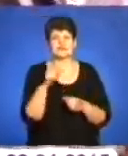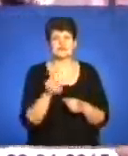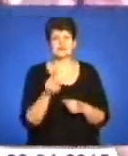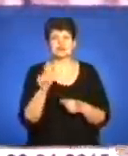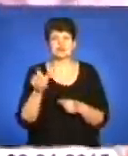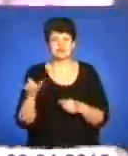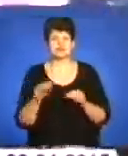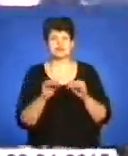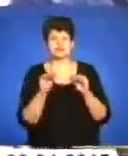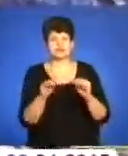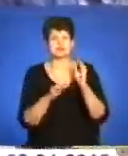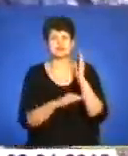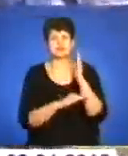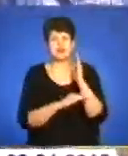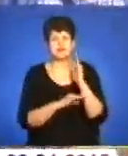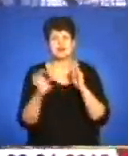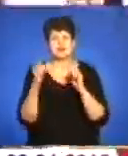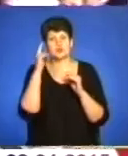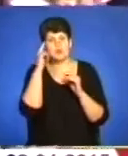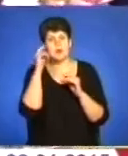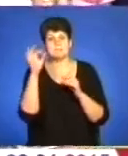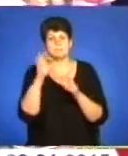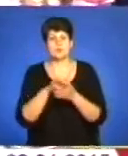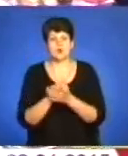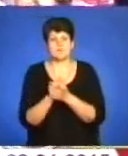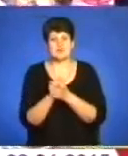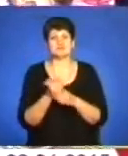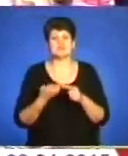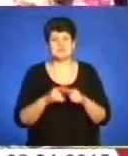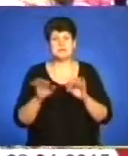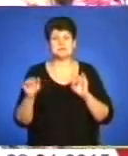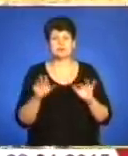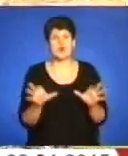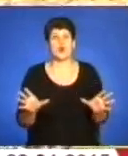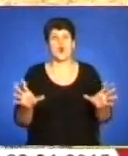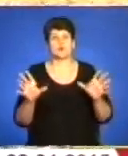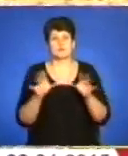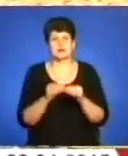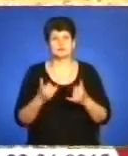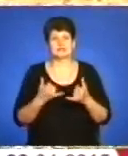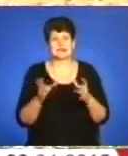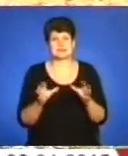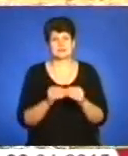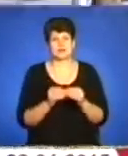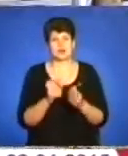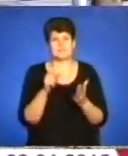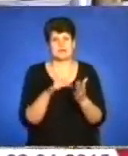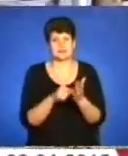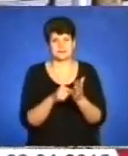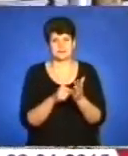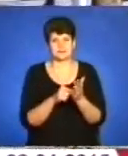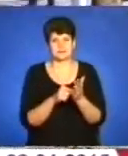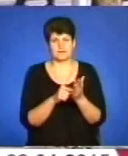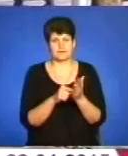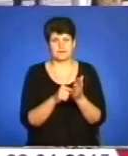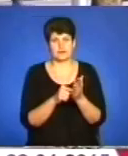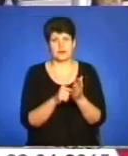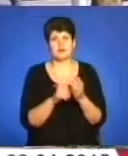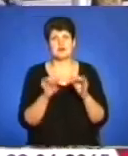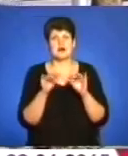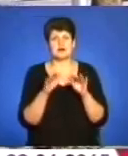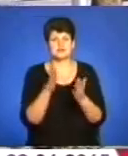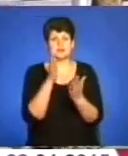люди висаджували дерева з думками про мир. У такий елементарний спосіб об'єднуються заради спільної мети. Акція вона направлена